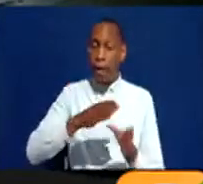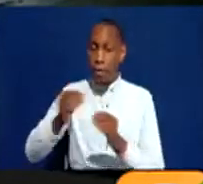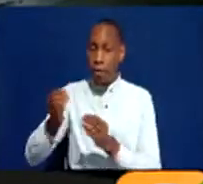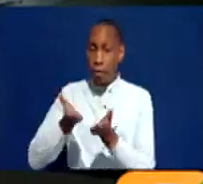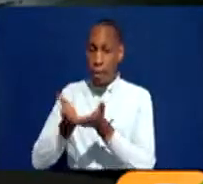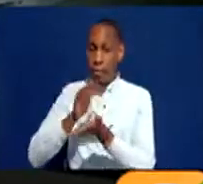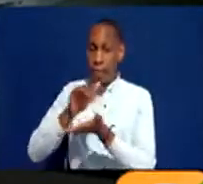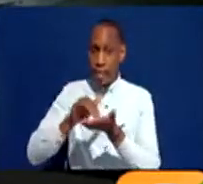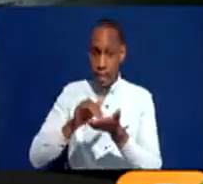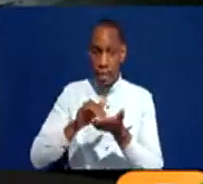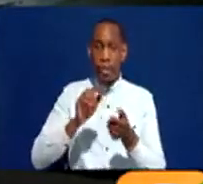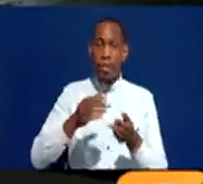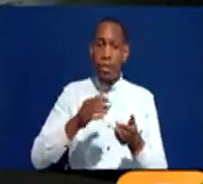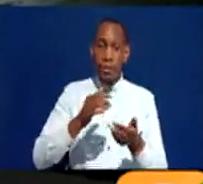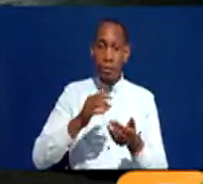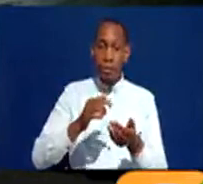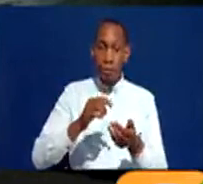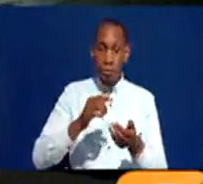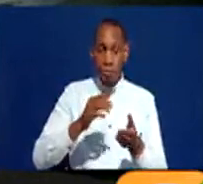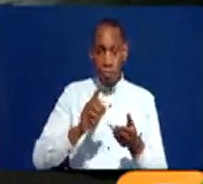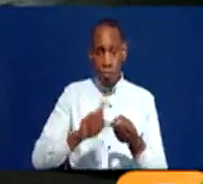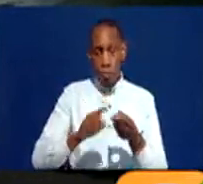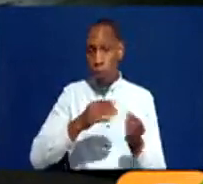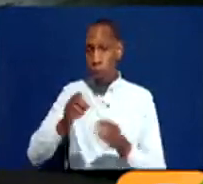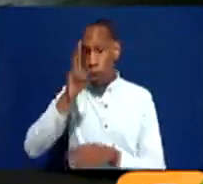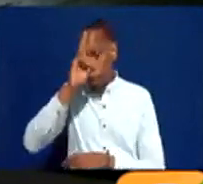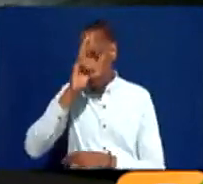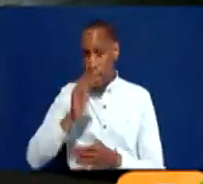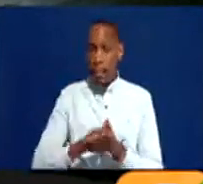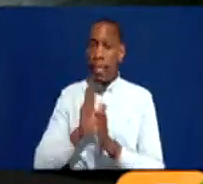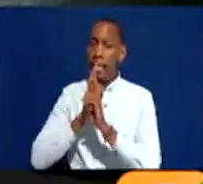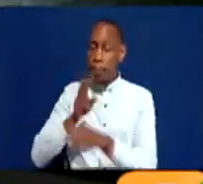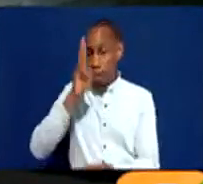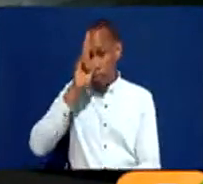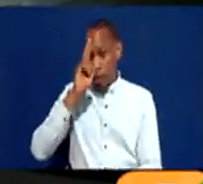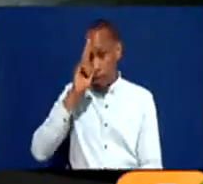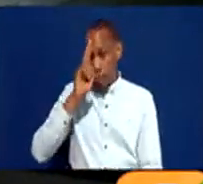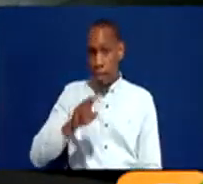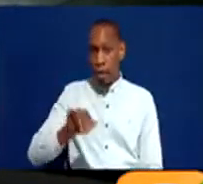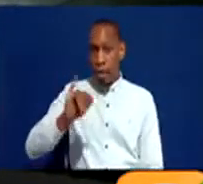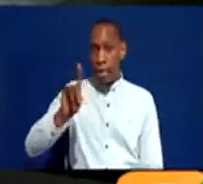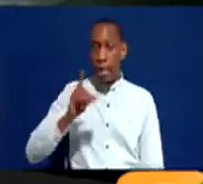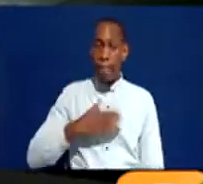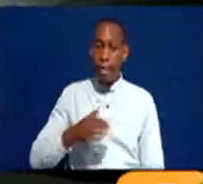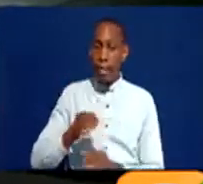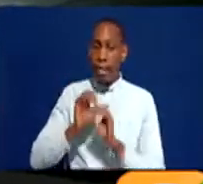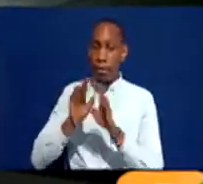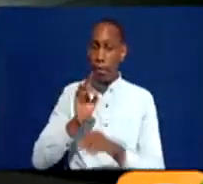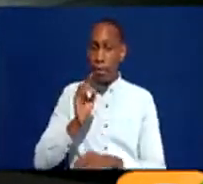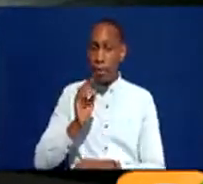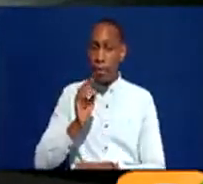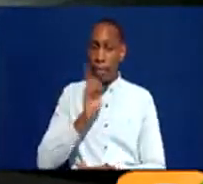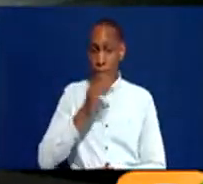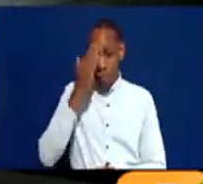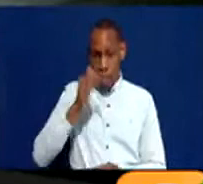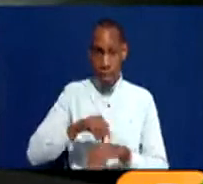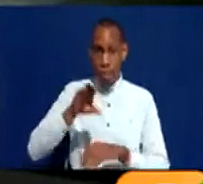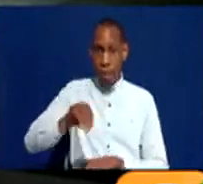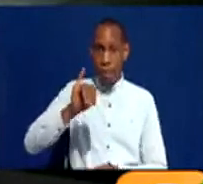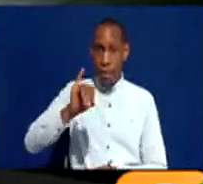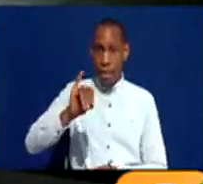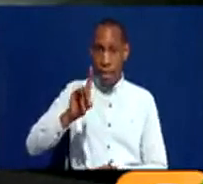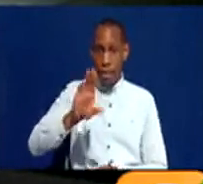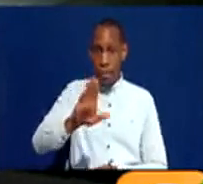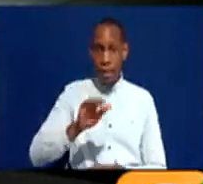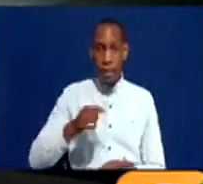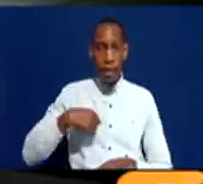huduma center ama uende kwa polisi, useme ID yako imepotea. Manake sisi tukiokota ID yako,